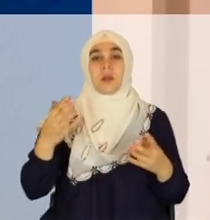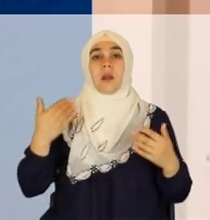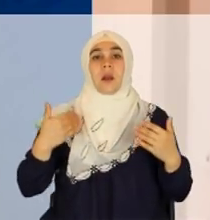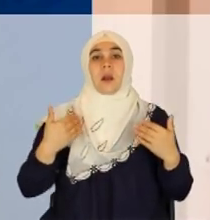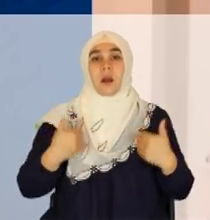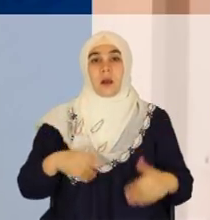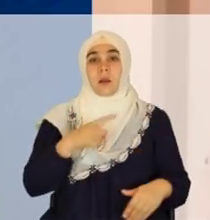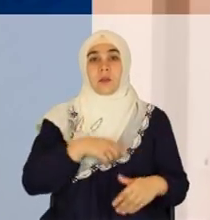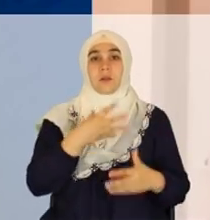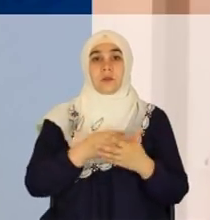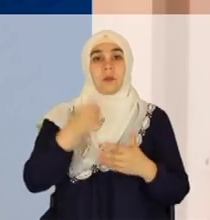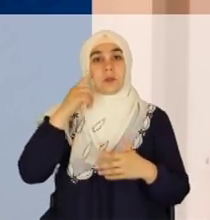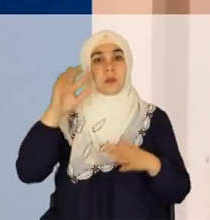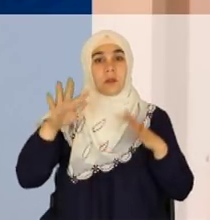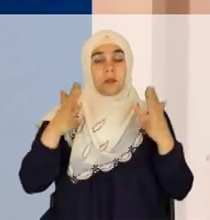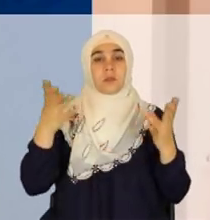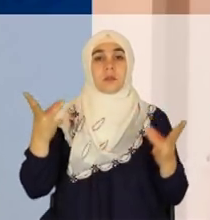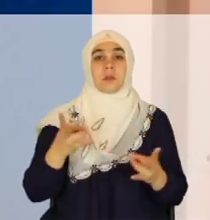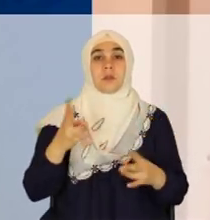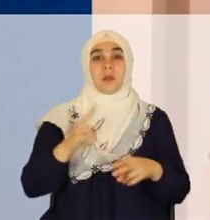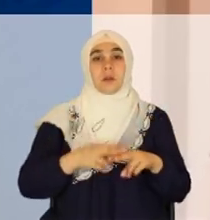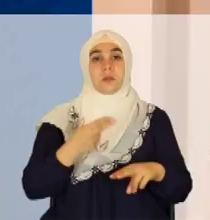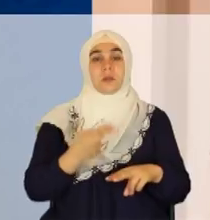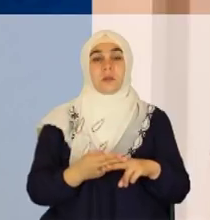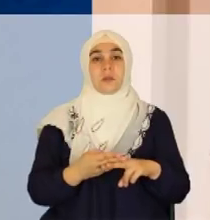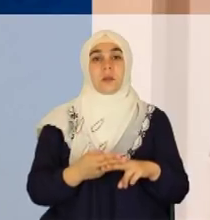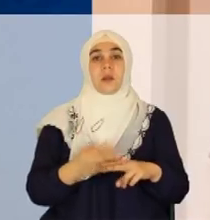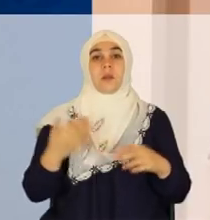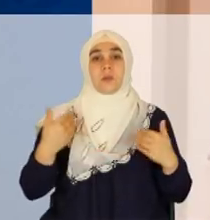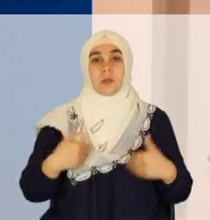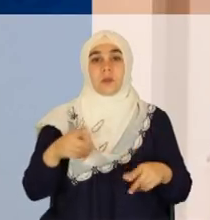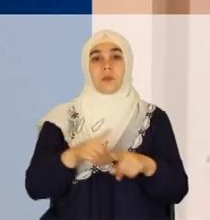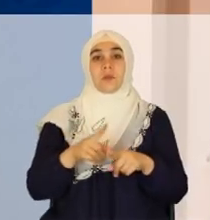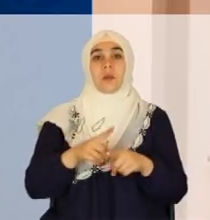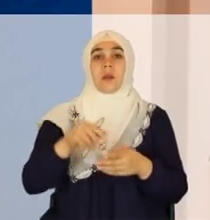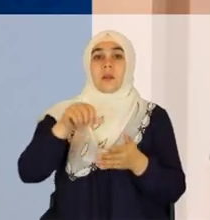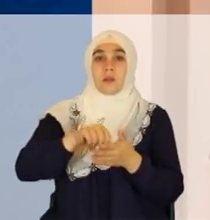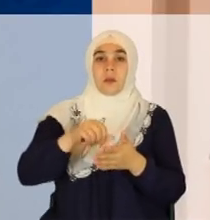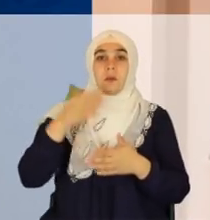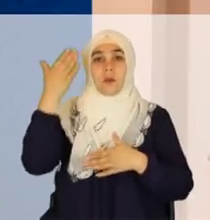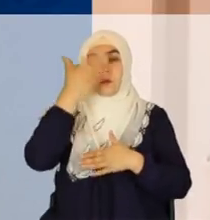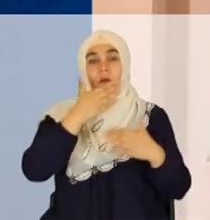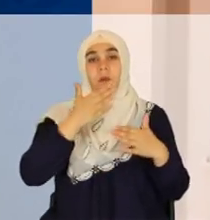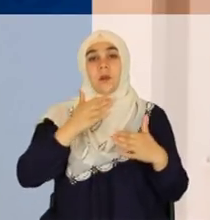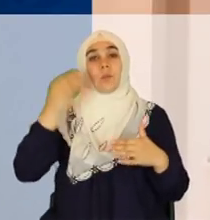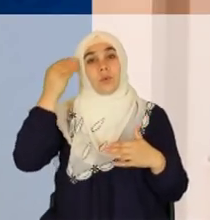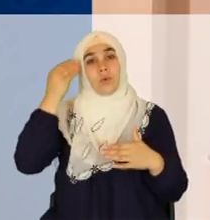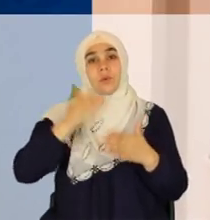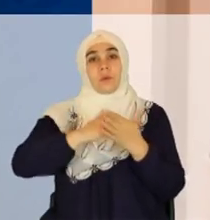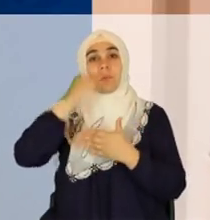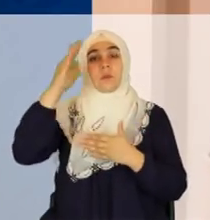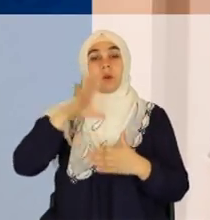axloqimiz sayqallanishi kerak. Ana shunda bizdan kutilgan tahorat, buyuk ma'nodagi